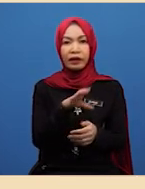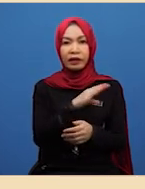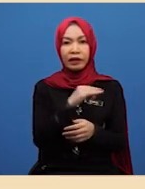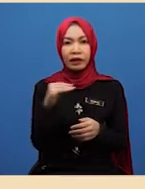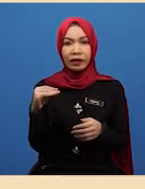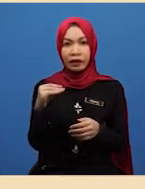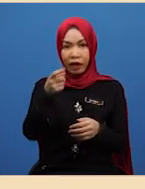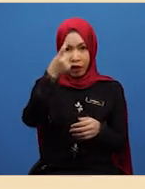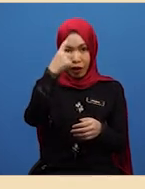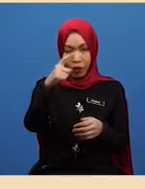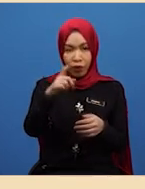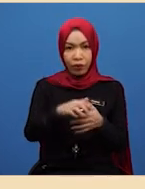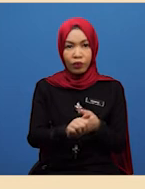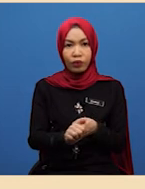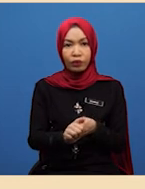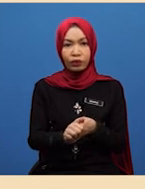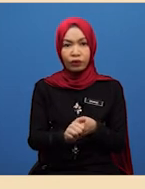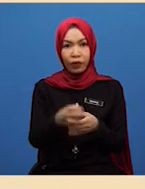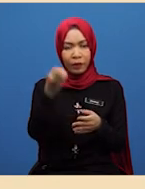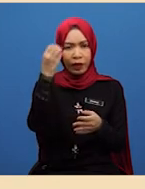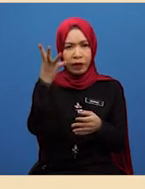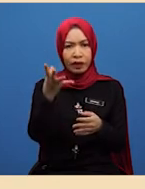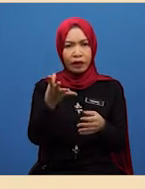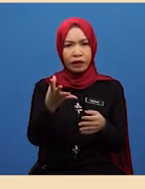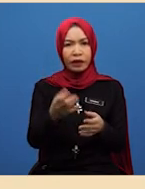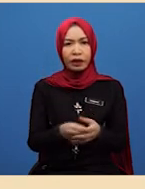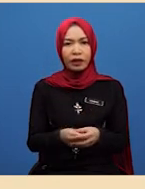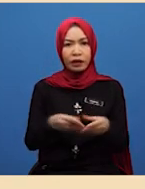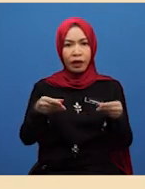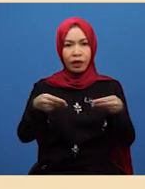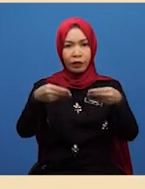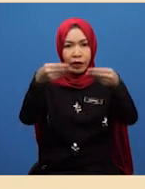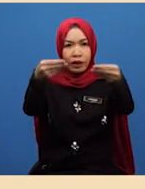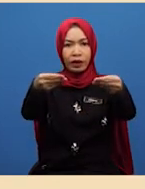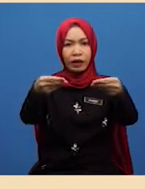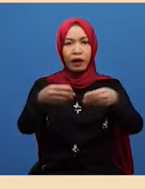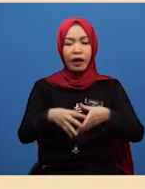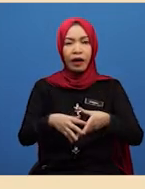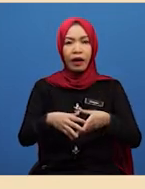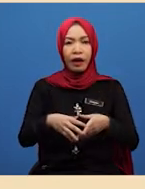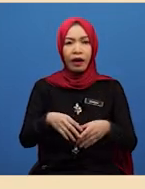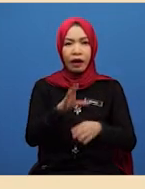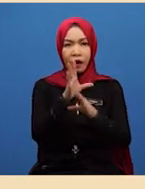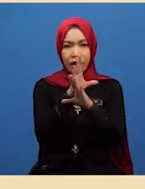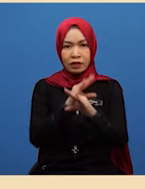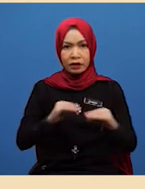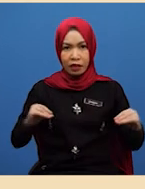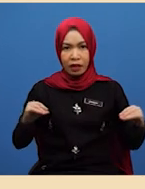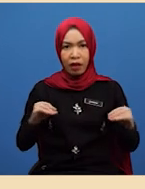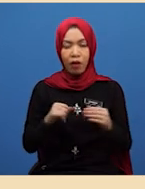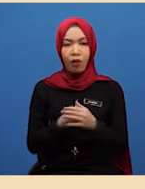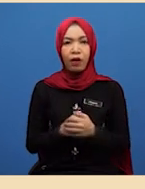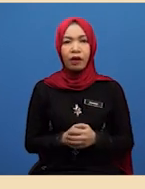adalah untuk mengesahkan penyerahan Sarawak seperti yang dilakukan Pangeran Raja Muda